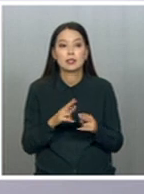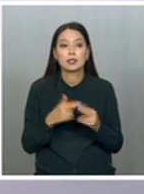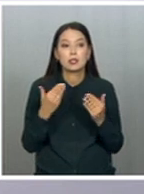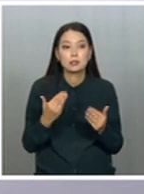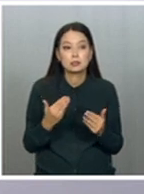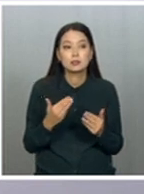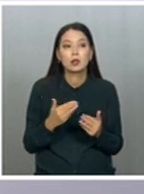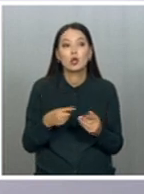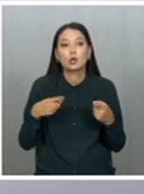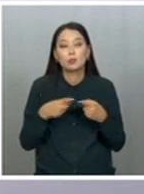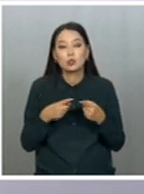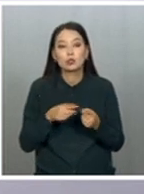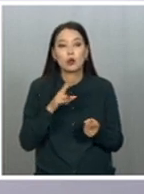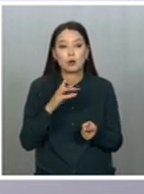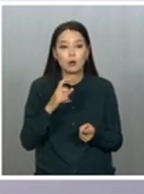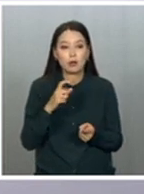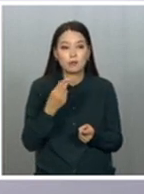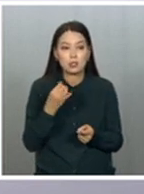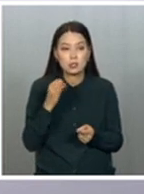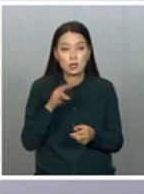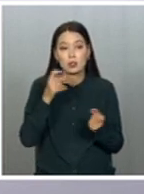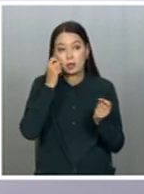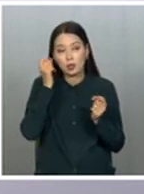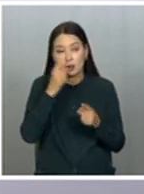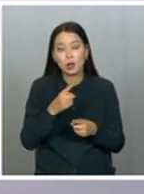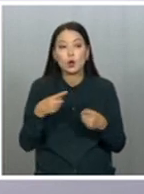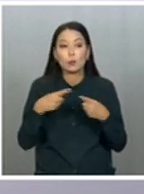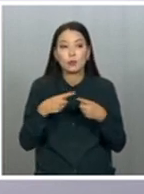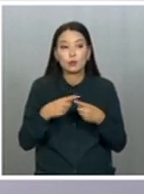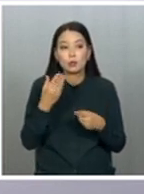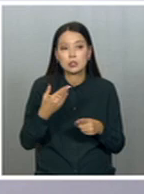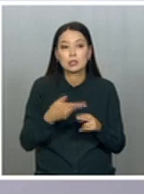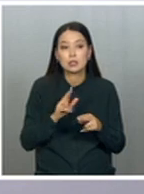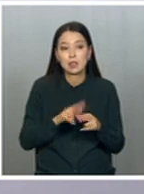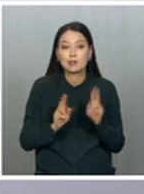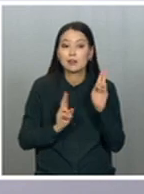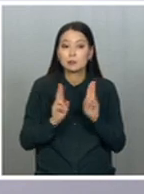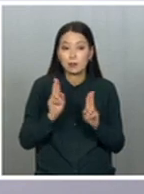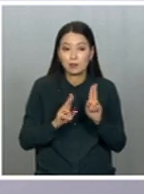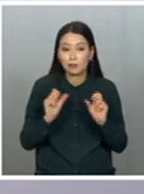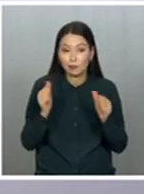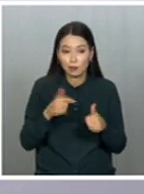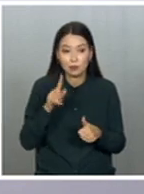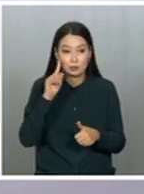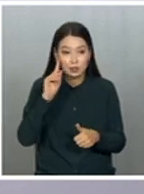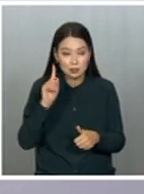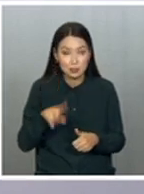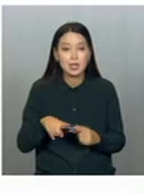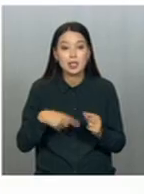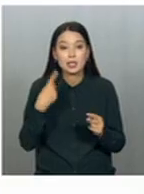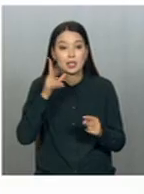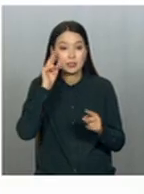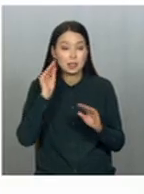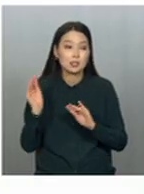бұрыштық коэффициентін анықтайық. Онда бұрыштық коэффициент арқылы табылған теңдеудің формуласы арқылы келесіні